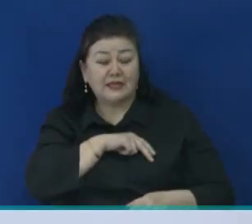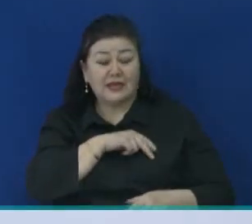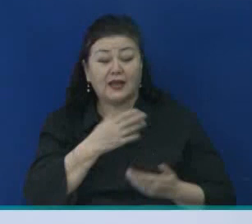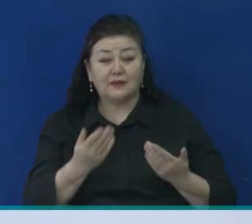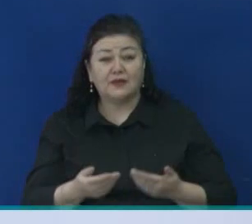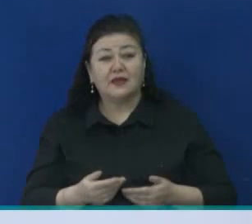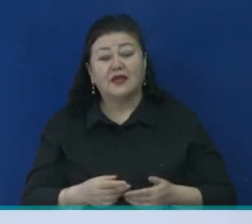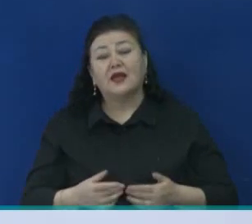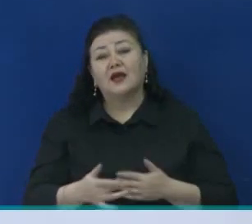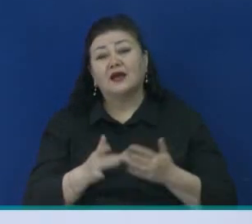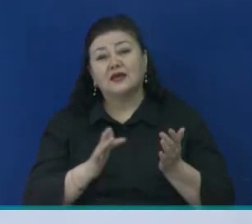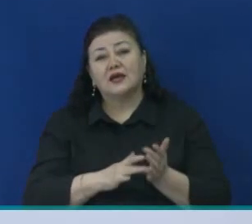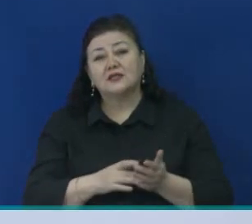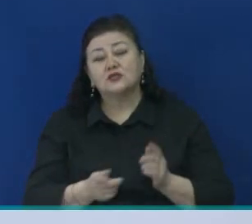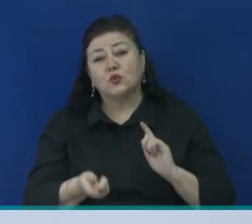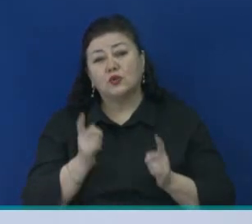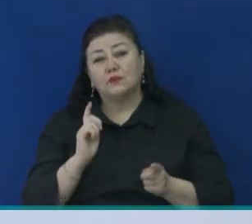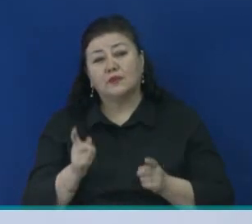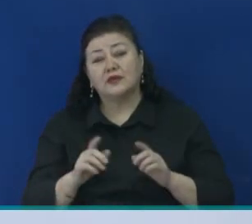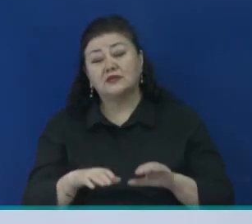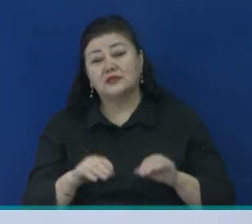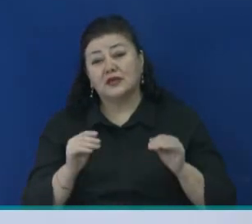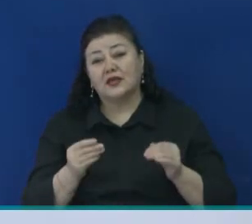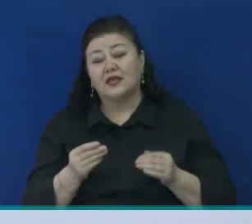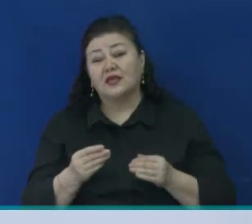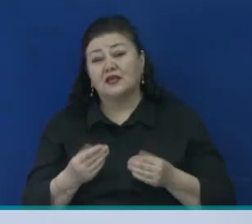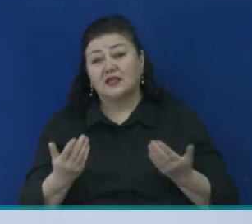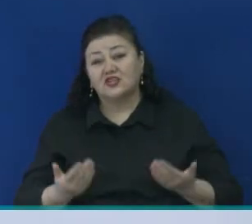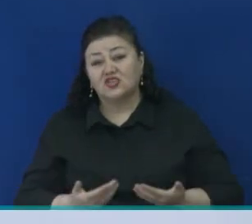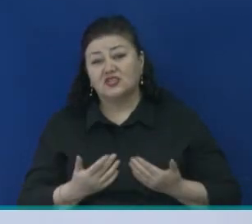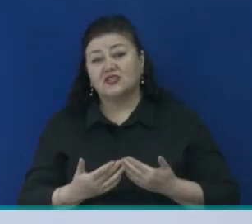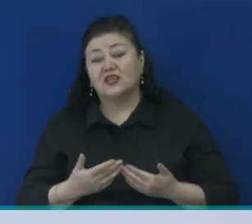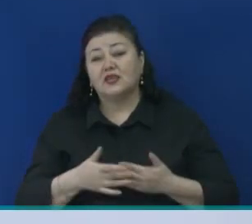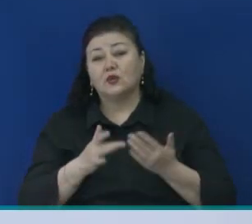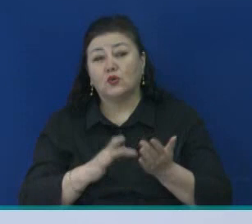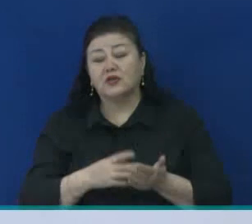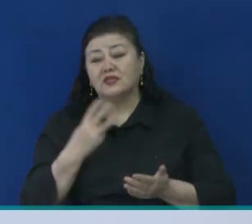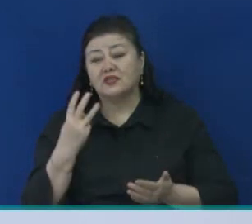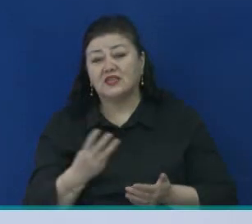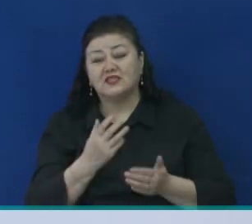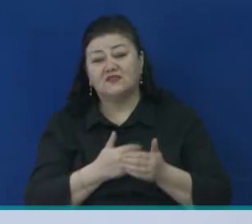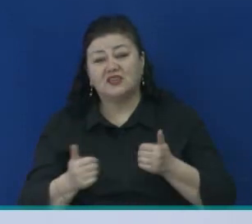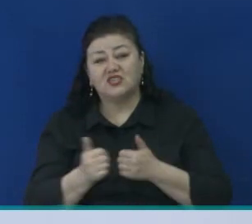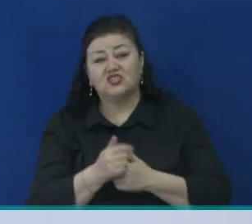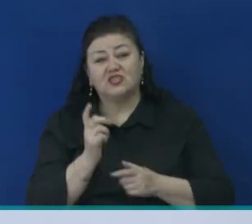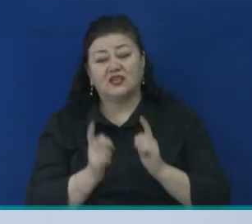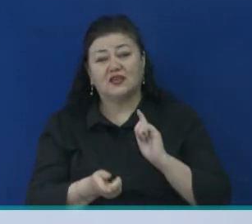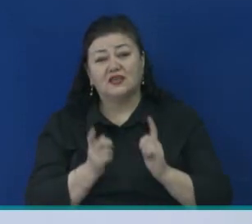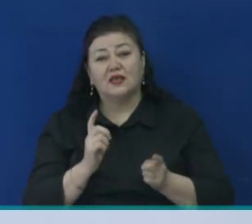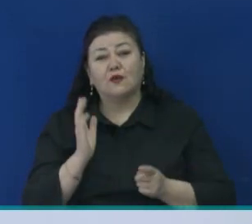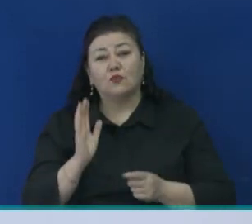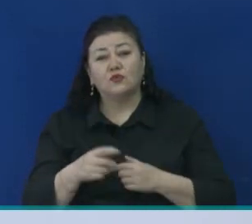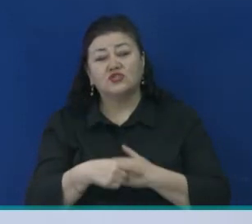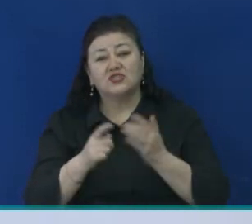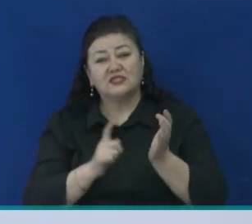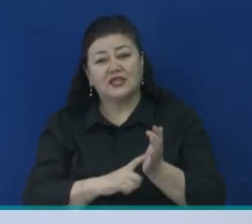Қалалық мәслихат депутаттары мен қала тұрғындарының назарына Семей қаласы мәслихатының кезекті үшінші сессиясы 16 мамыр күні